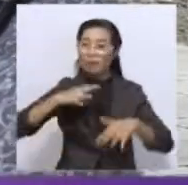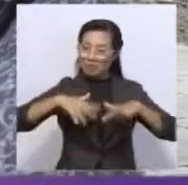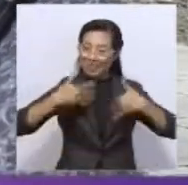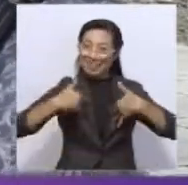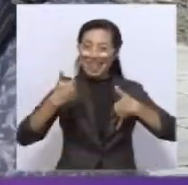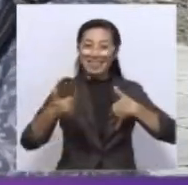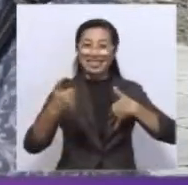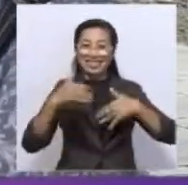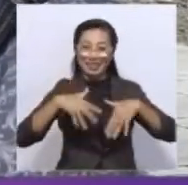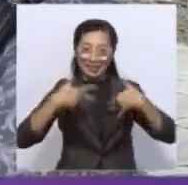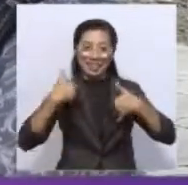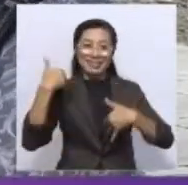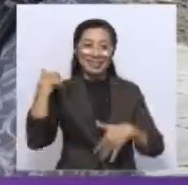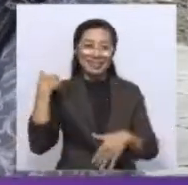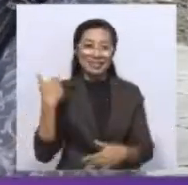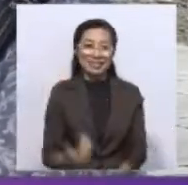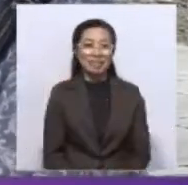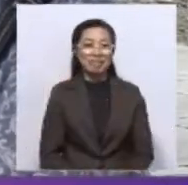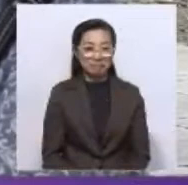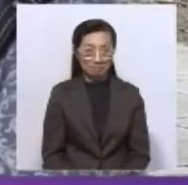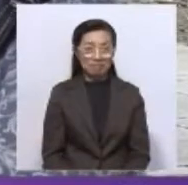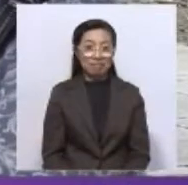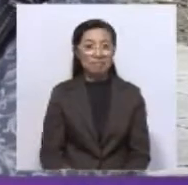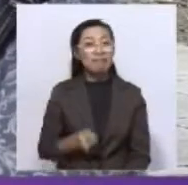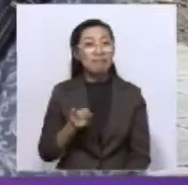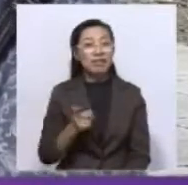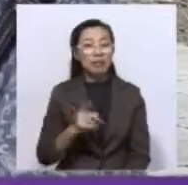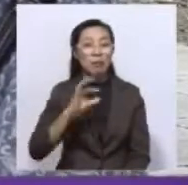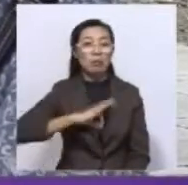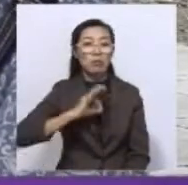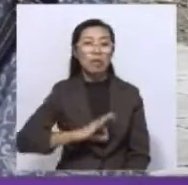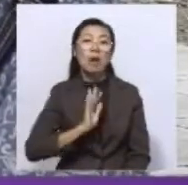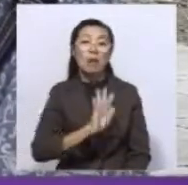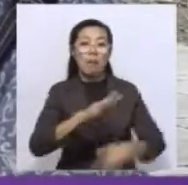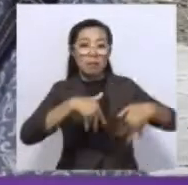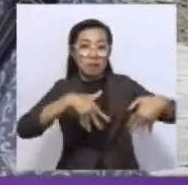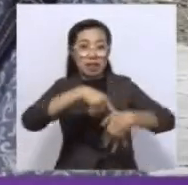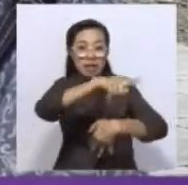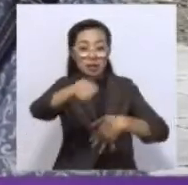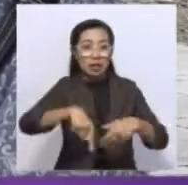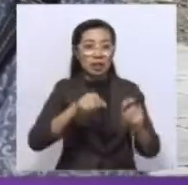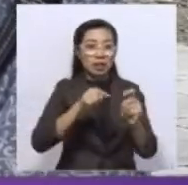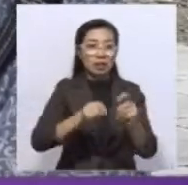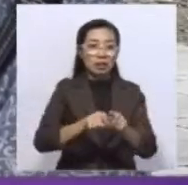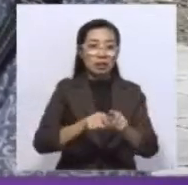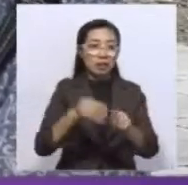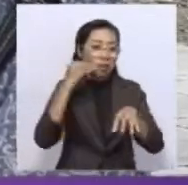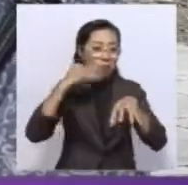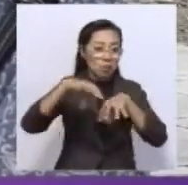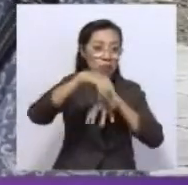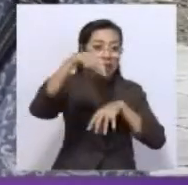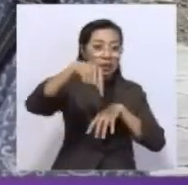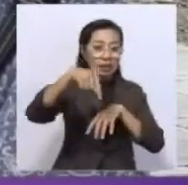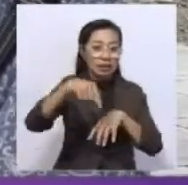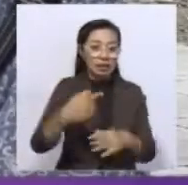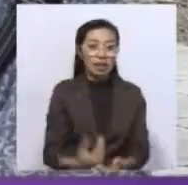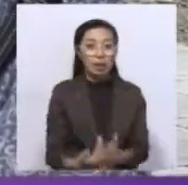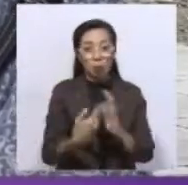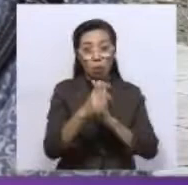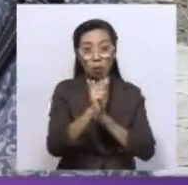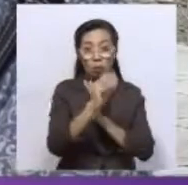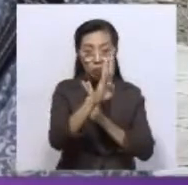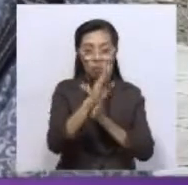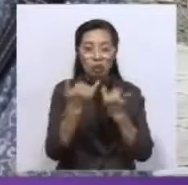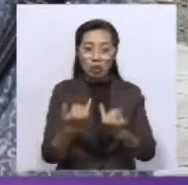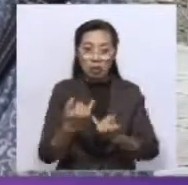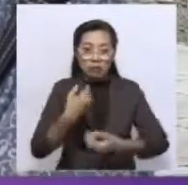ใจมากๆค่ะ ครับผมนี่ก็คือความรู้สึกของพี่น้องประชาชนที่บ้านหนองโดนตำบลคันไร่อำเภอสิรินธรจังหวัดอุบลราชธานีที่ม